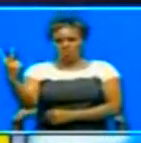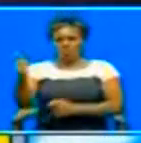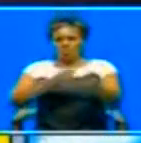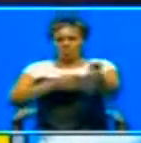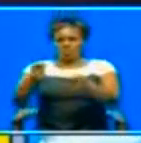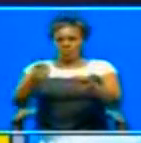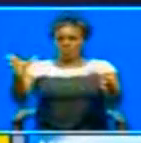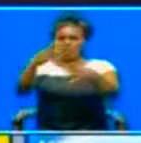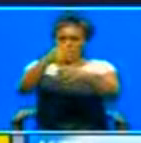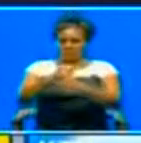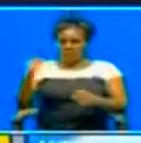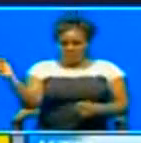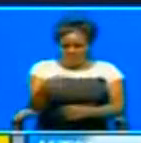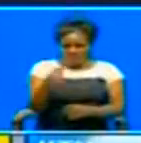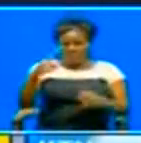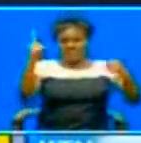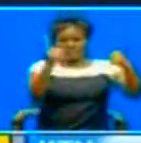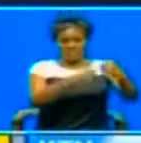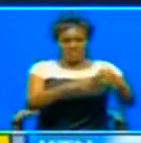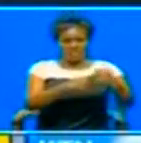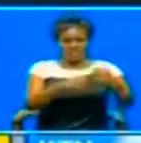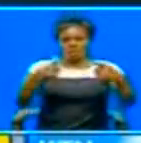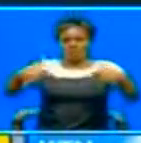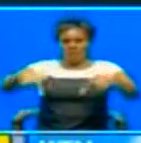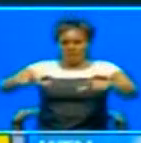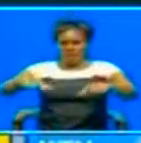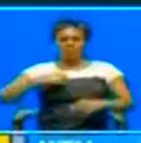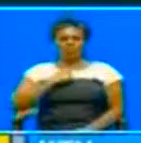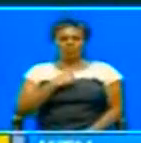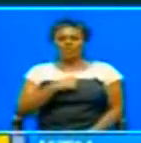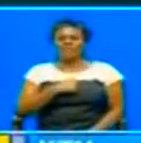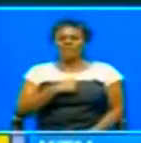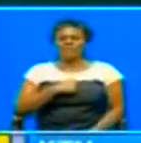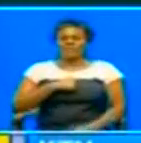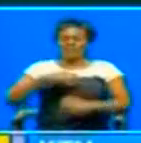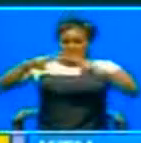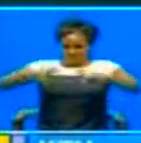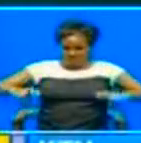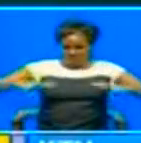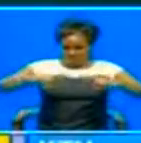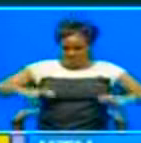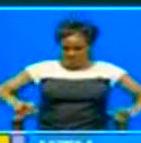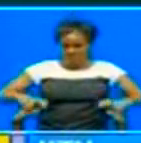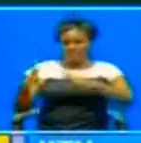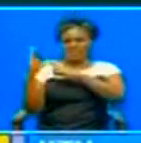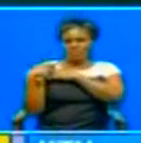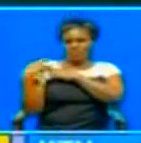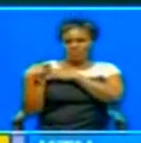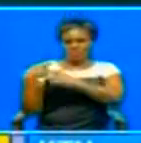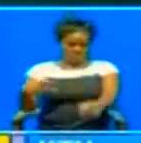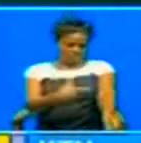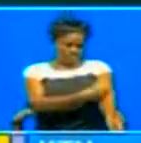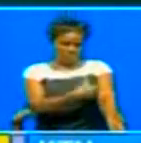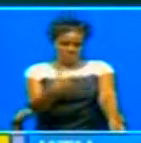Management Companies for 6 months to pave way, I beg your pardon, for investigations on their role in the increased